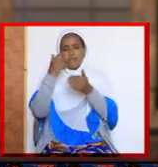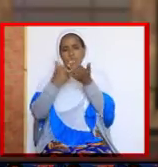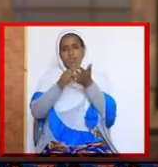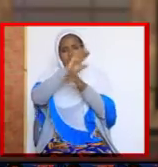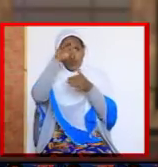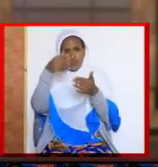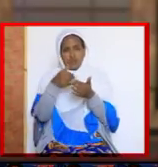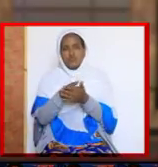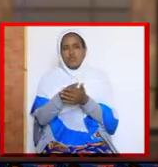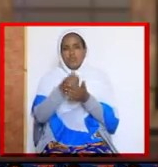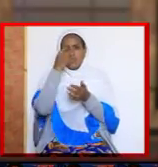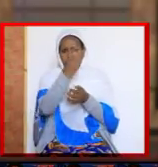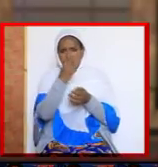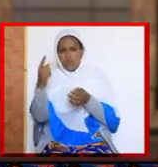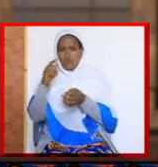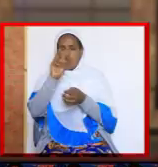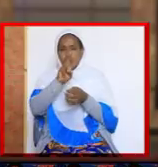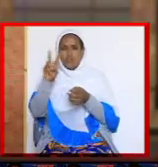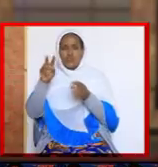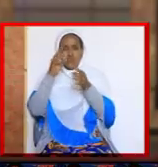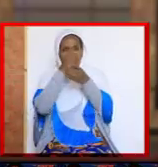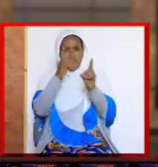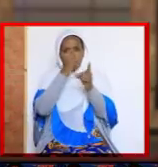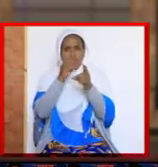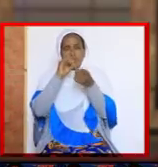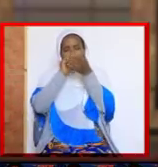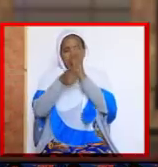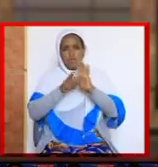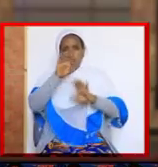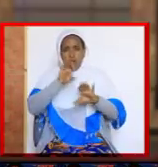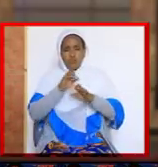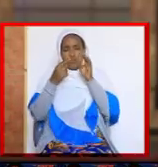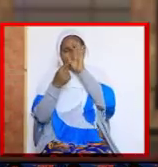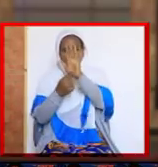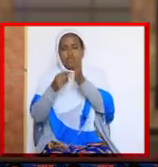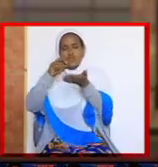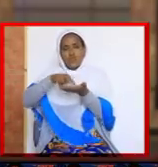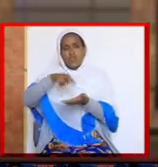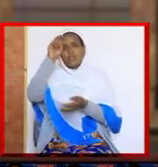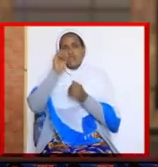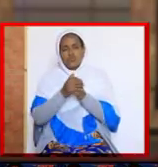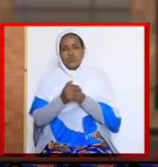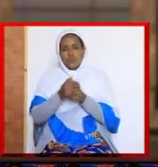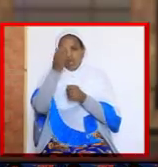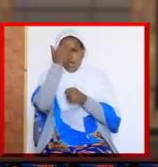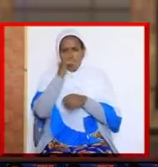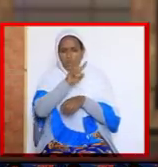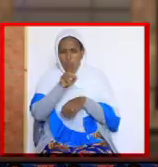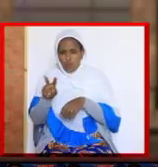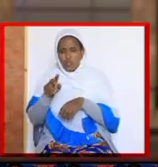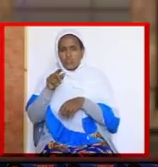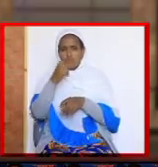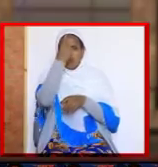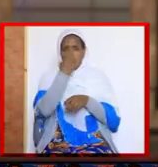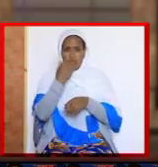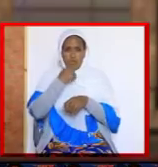የጣነው ሞገር 22 ናቸው። እነዚህን እያንዳንዱ በ22ቱ ስነ ፍጥረታት መስሎ በምልክቱ እንዲነሱ ለምን